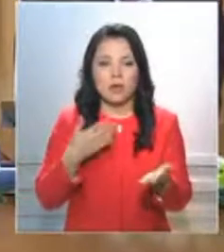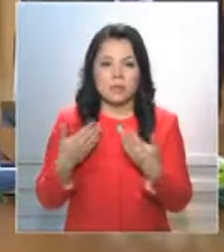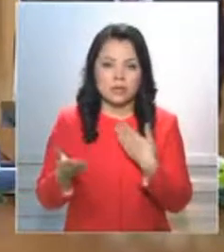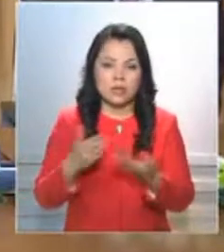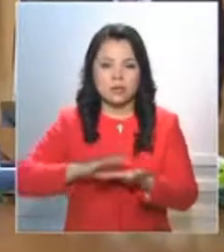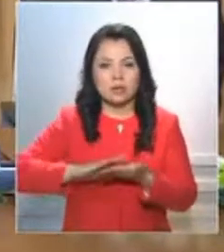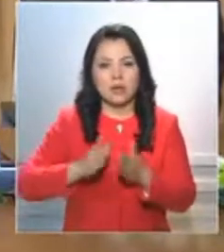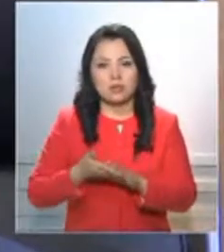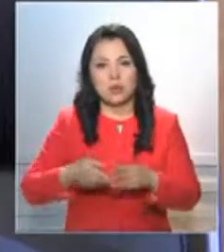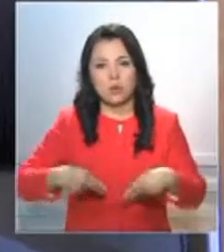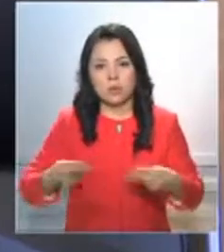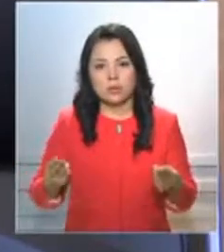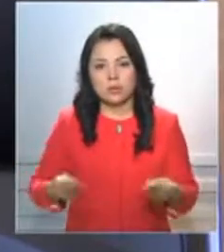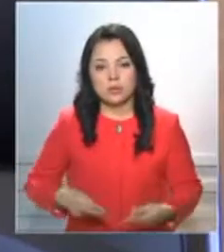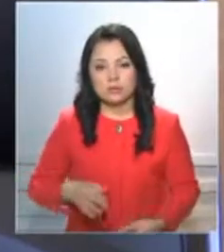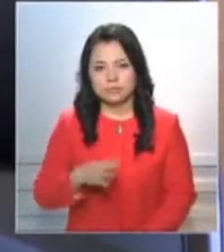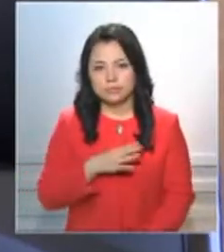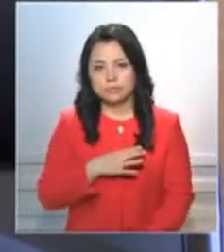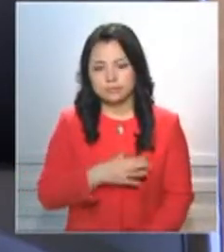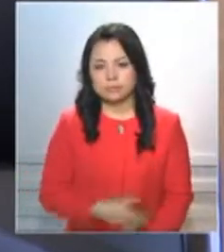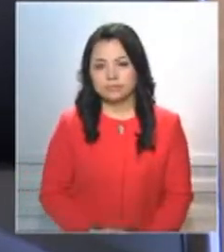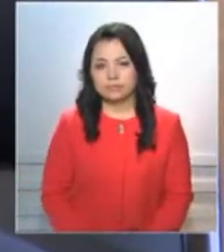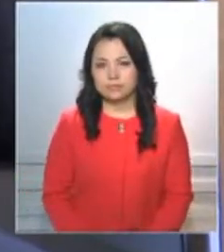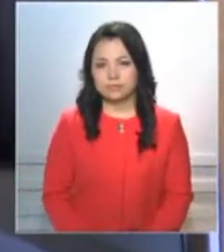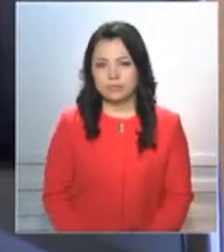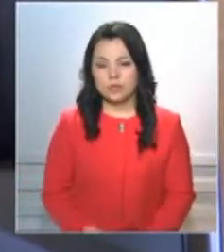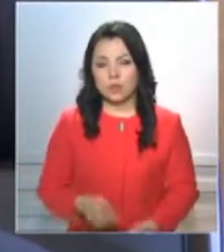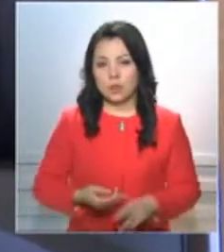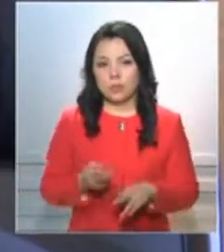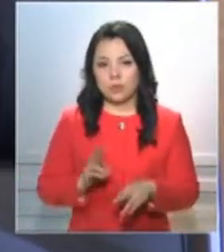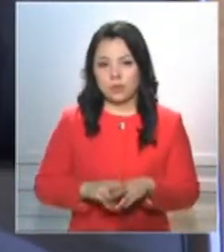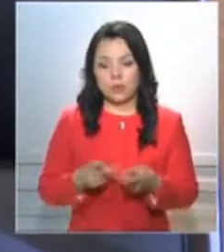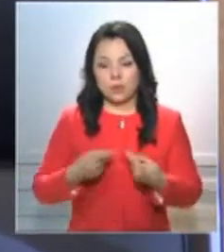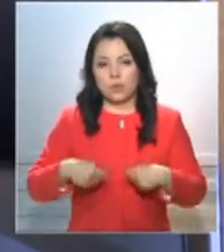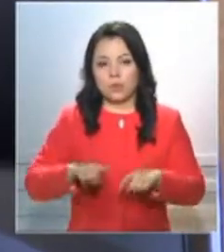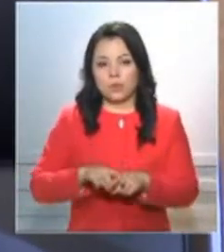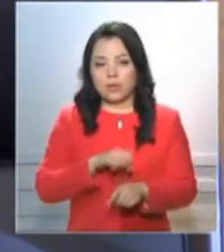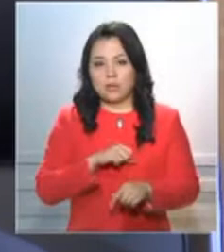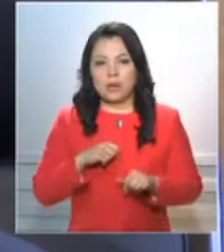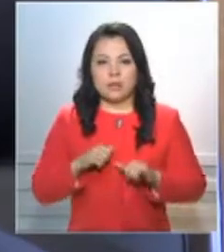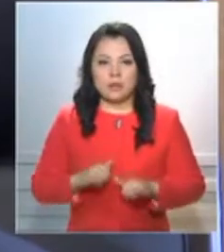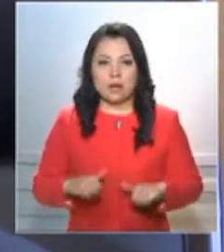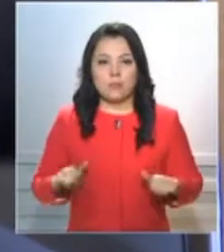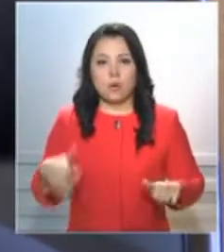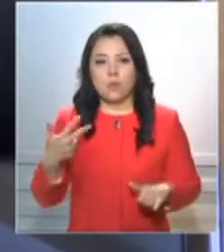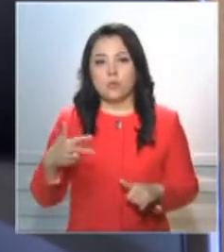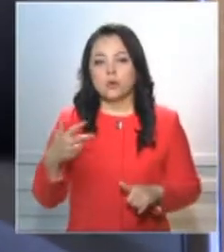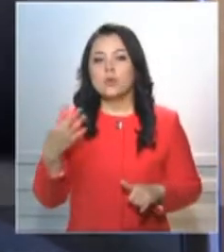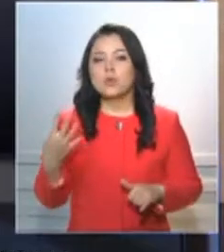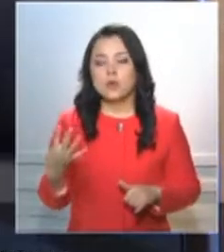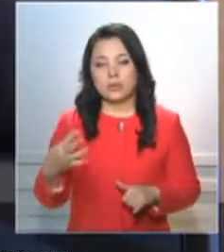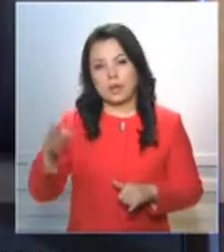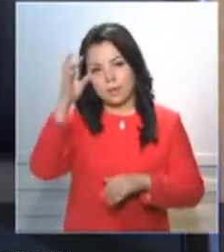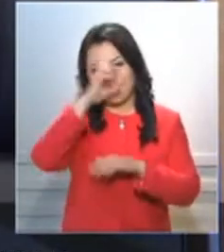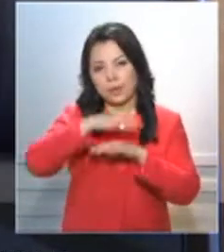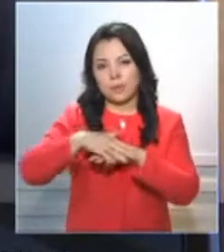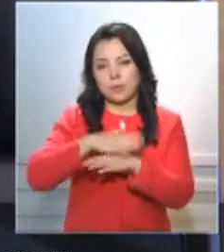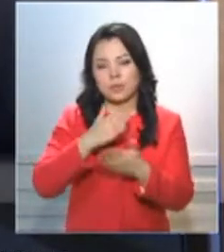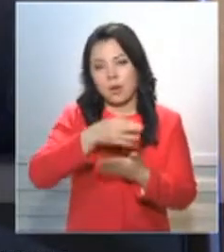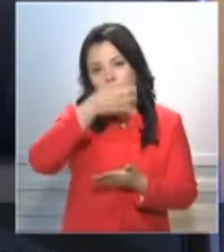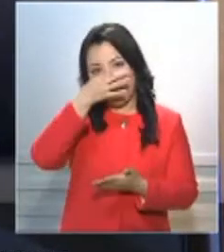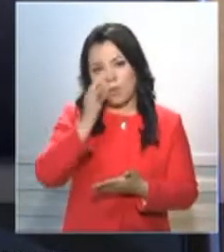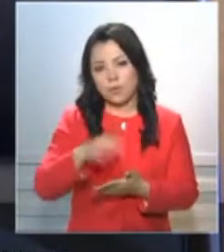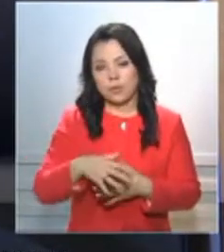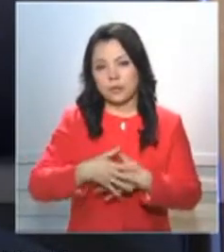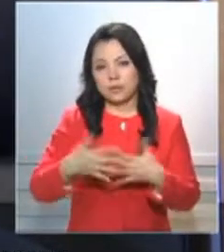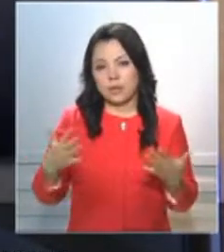меморандумға қол қойды. Бұл ұйым әлемдегі ең дамыған 34 мемлекетті қамтиды. Сондықтан бұл елдердің тәжірибесі